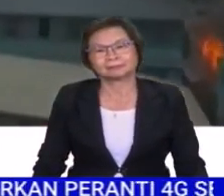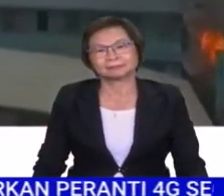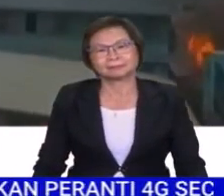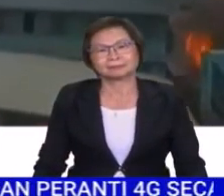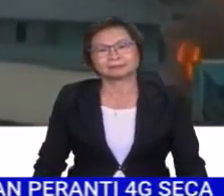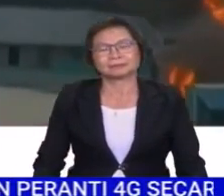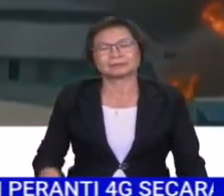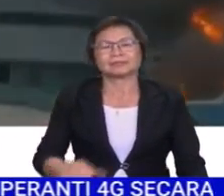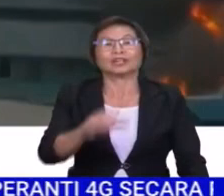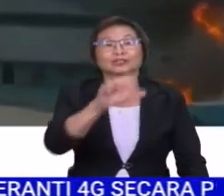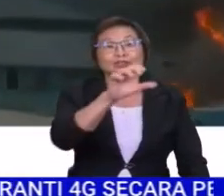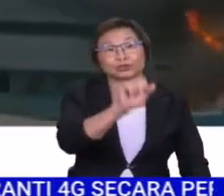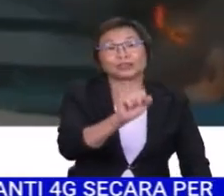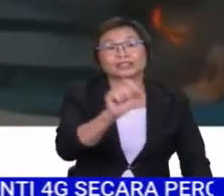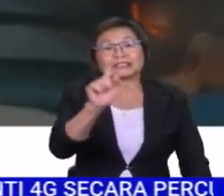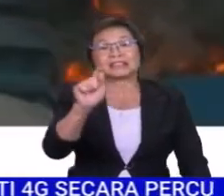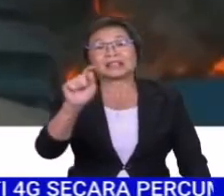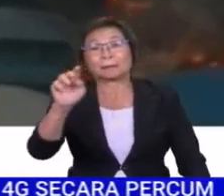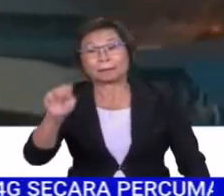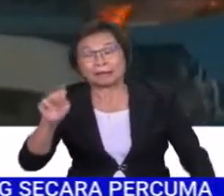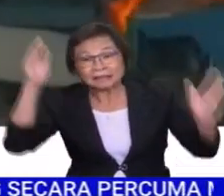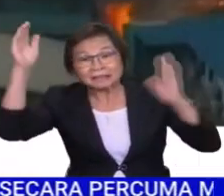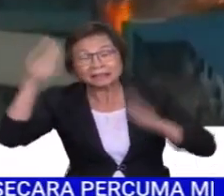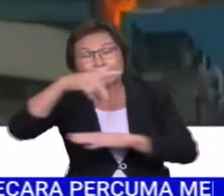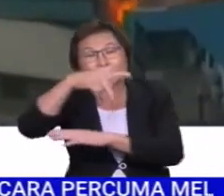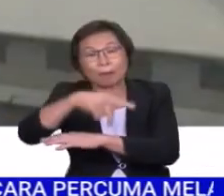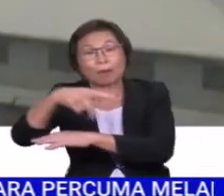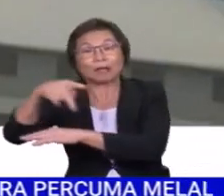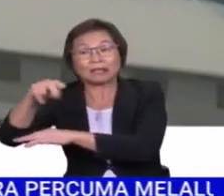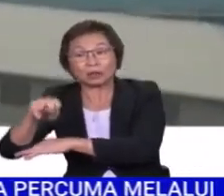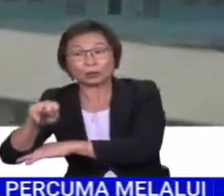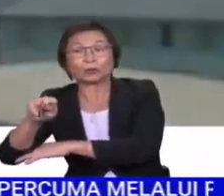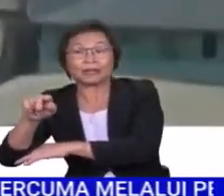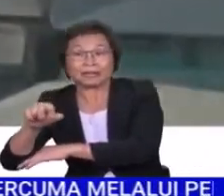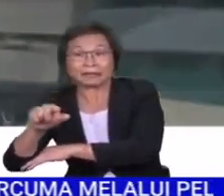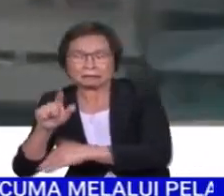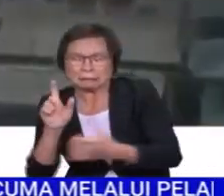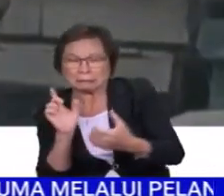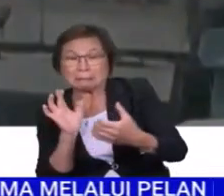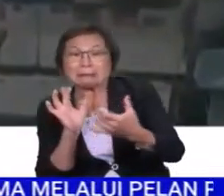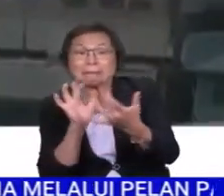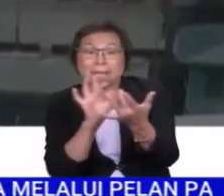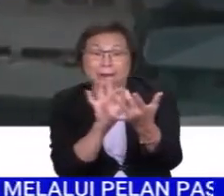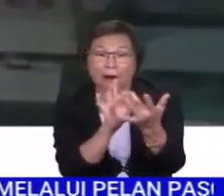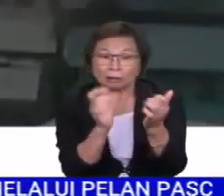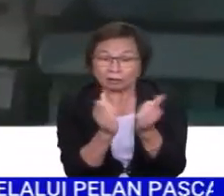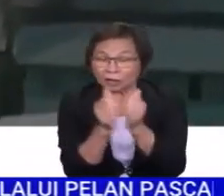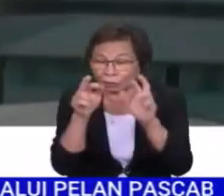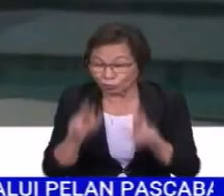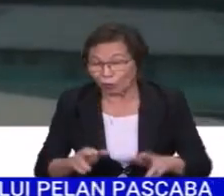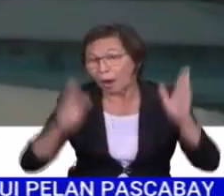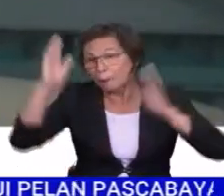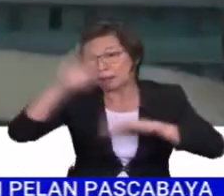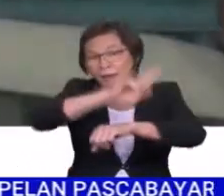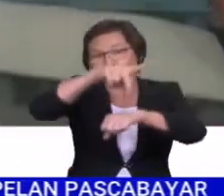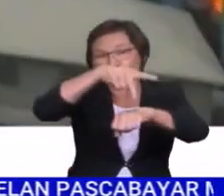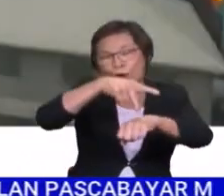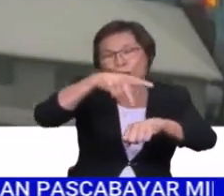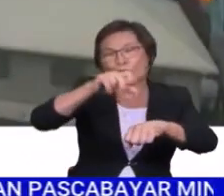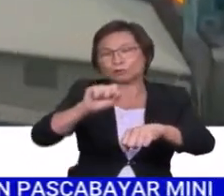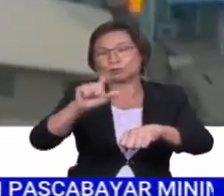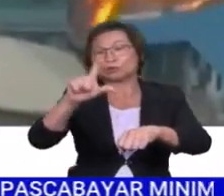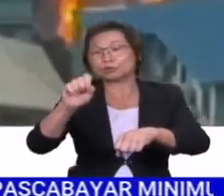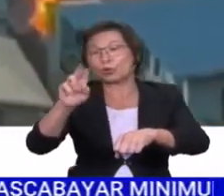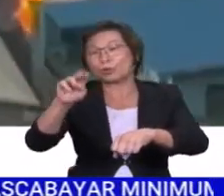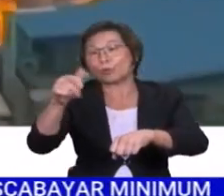Hai Sonjaya tinggi melise default most favourite things about dengan wajah Malaysia di Kepulauan Solomon melalui